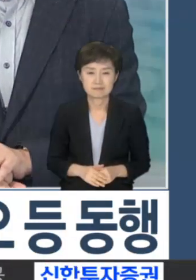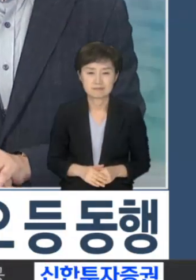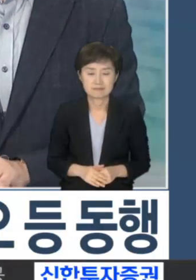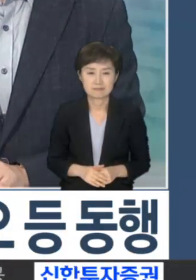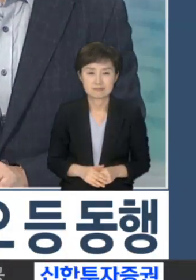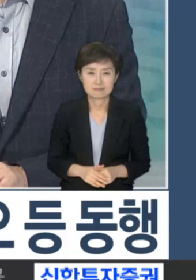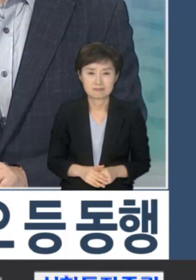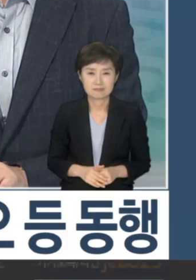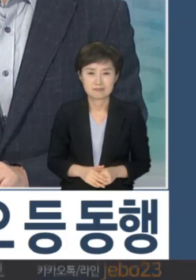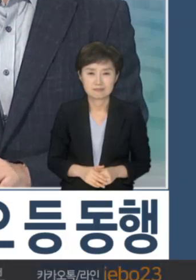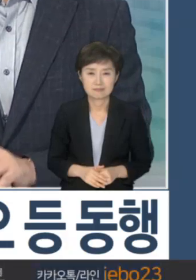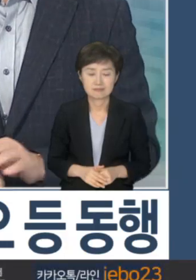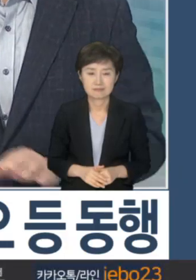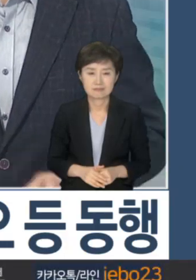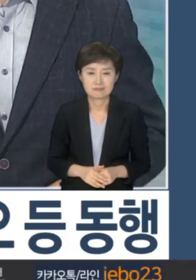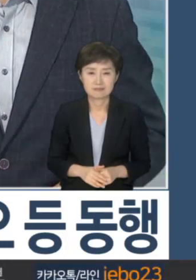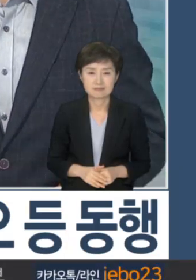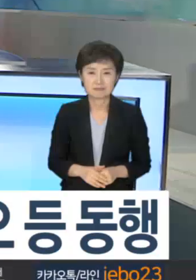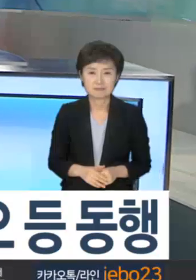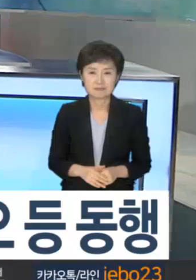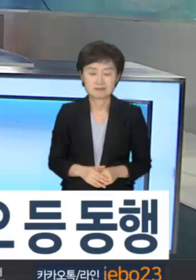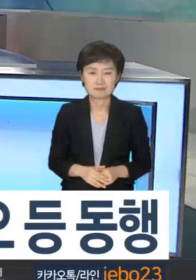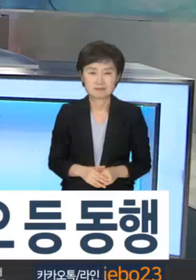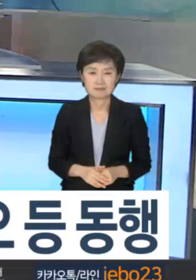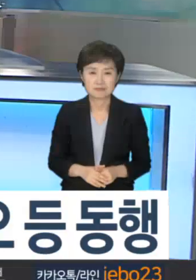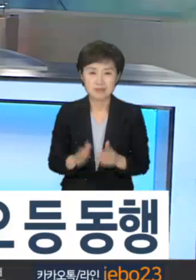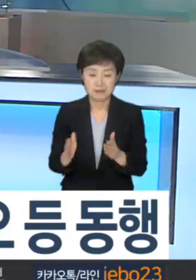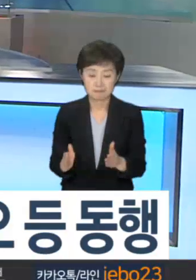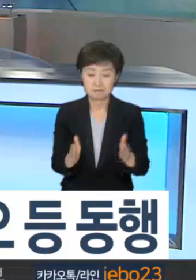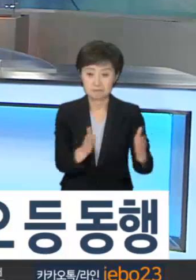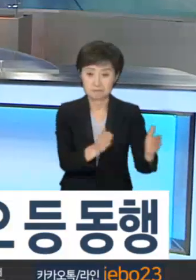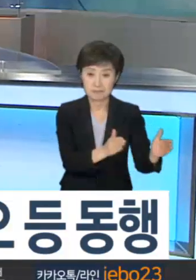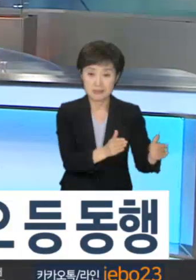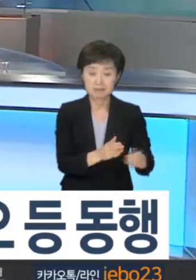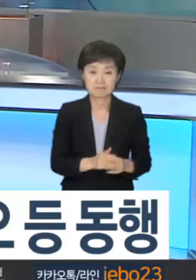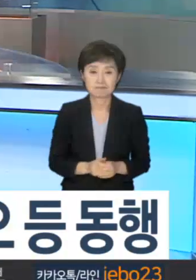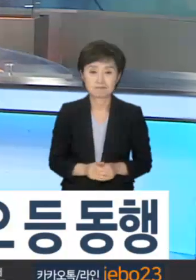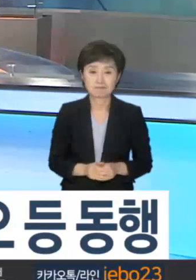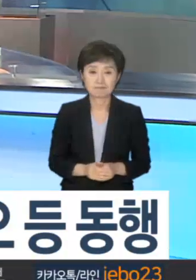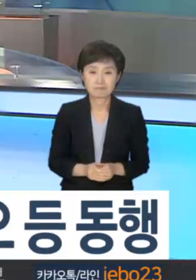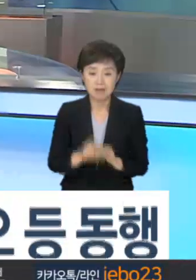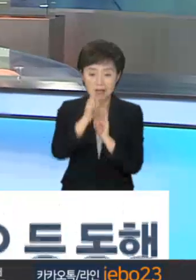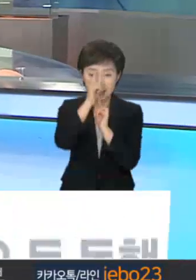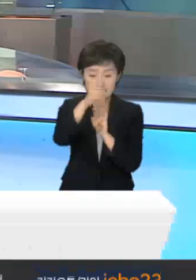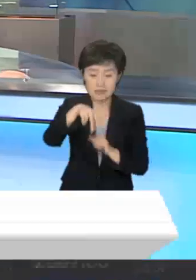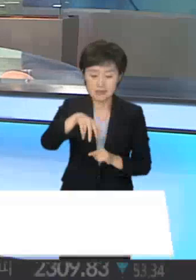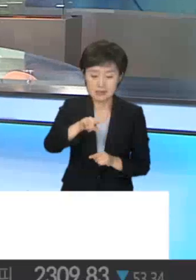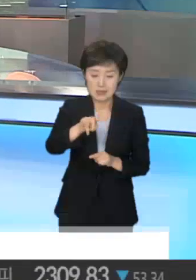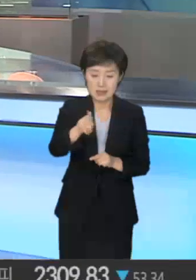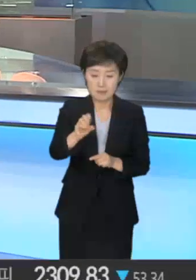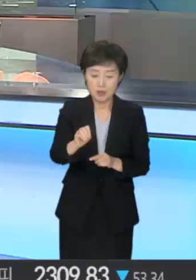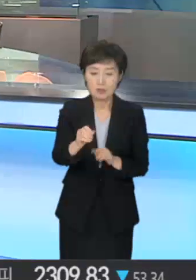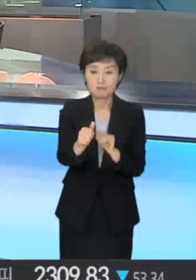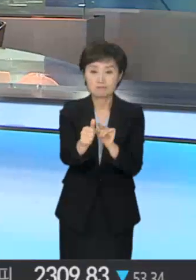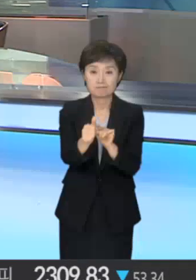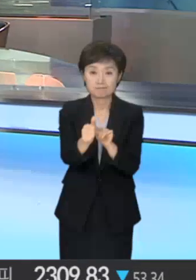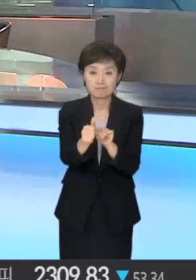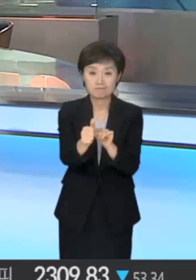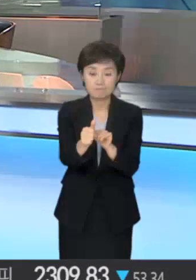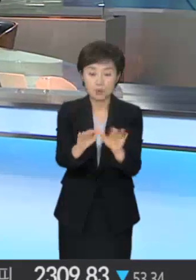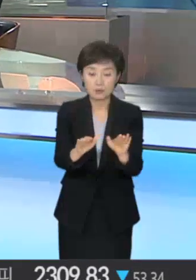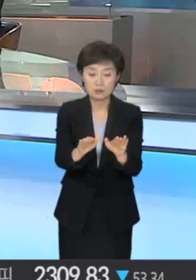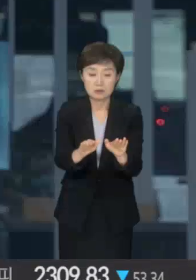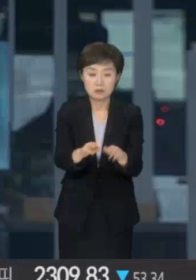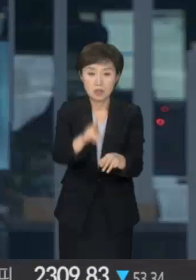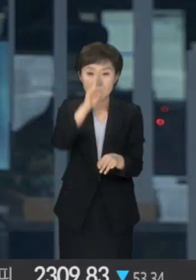불러내시려고 하시네요. 자, 이 내용은 여기까지 하고 주제를 바꿔보겠습니다. 이재명 대표가 오늘